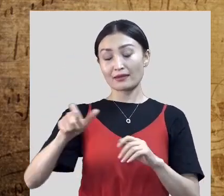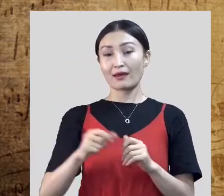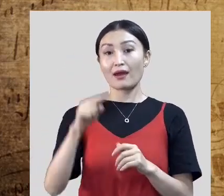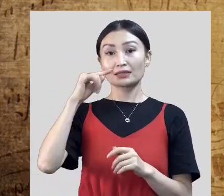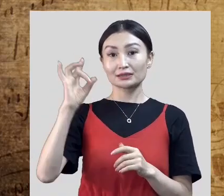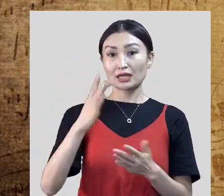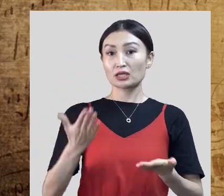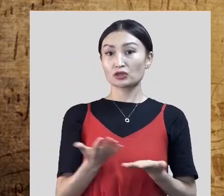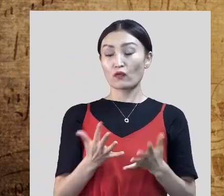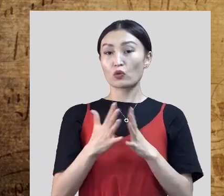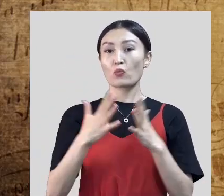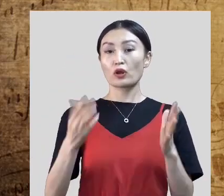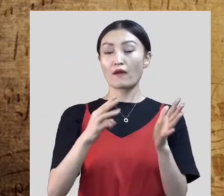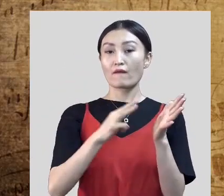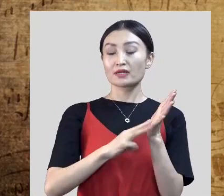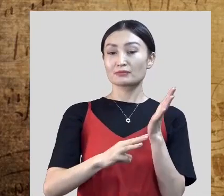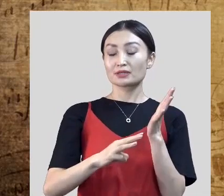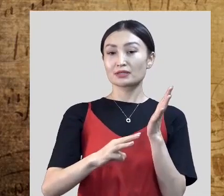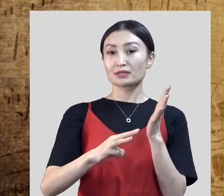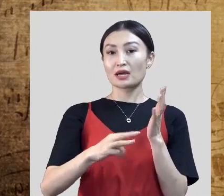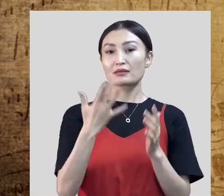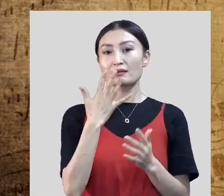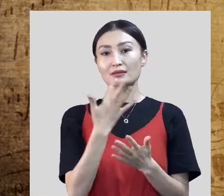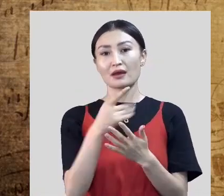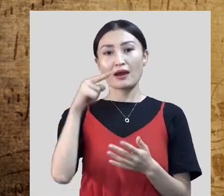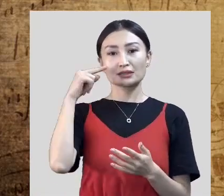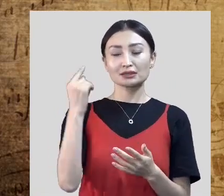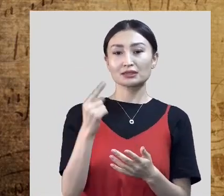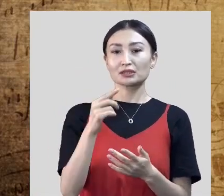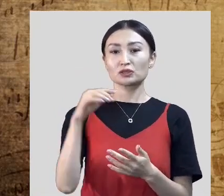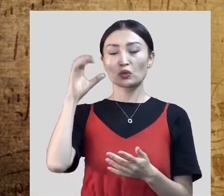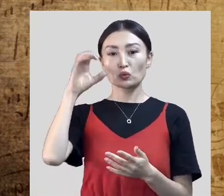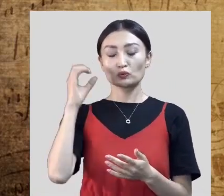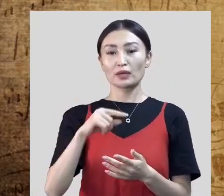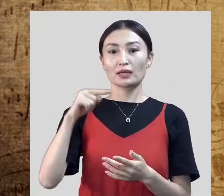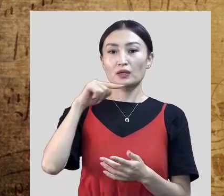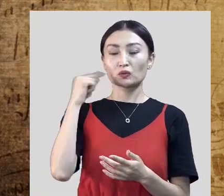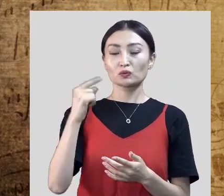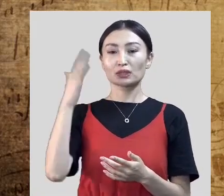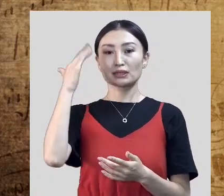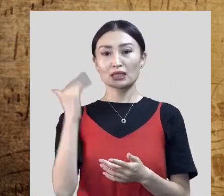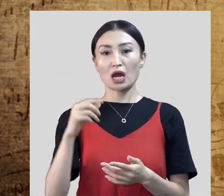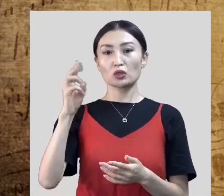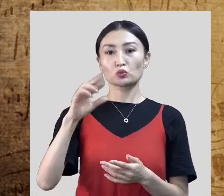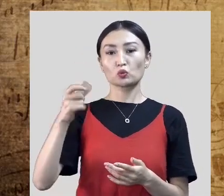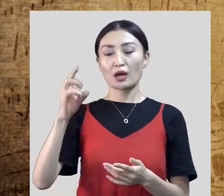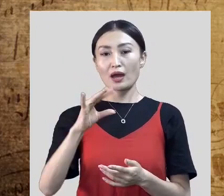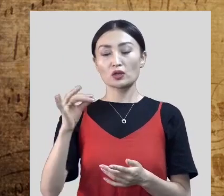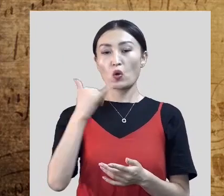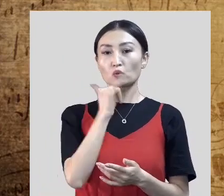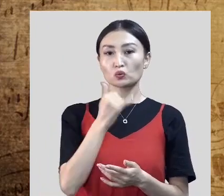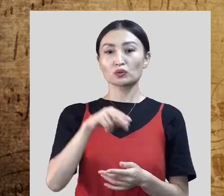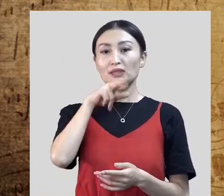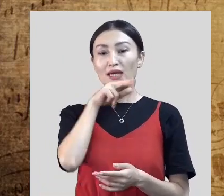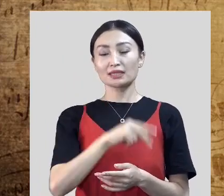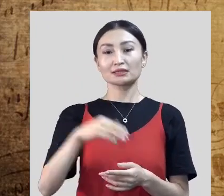В Кыргызстане живет более 80 национальностей – кыргызы, русские, узбеки, казахи, татары, дунгане, уйгуры,